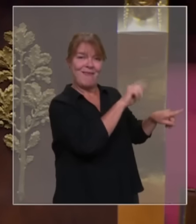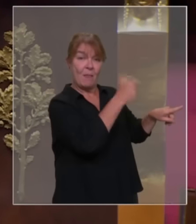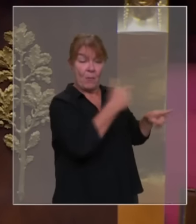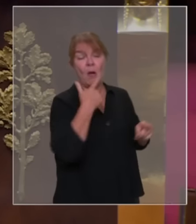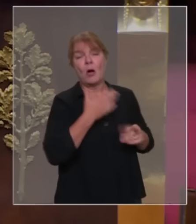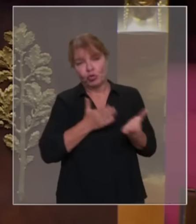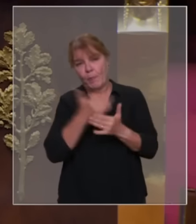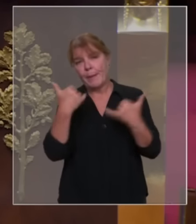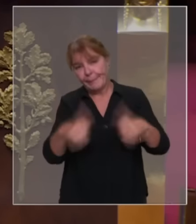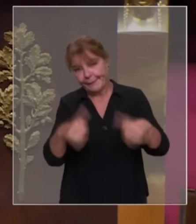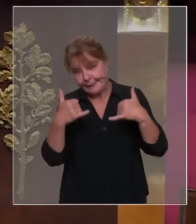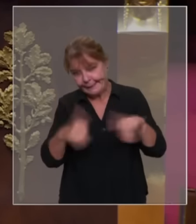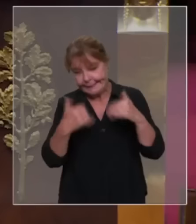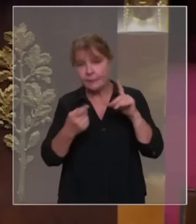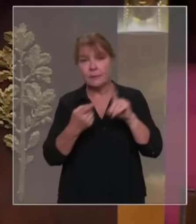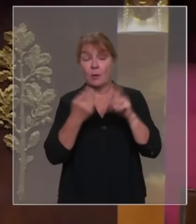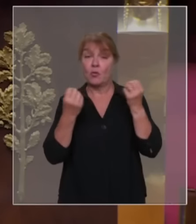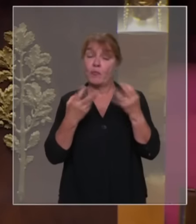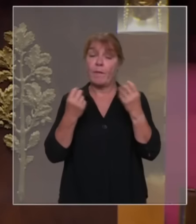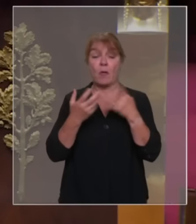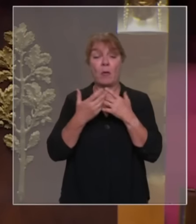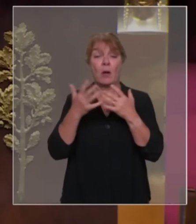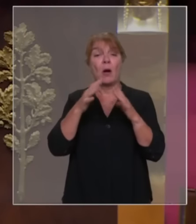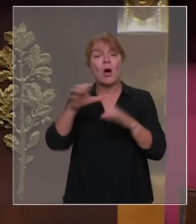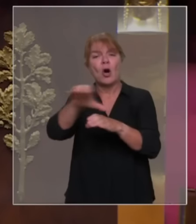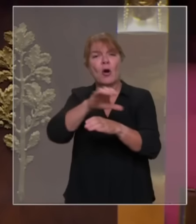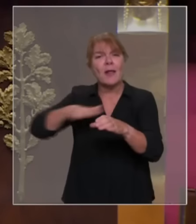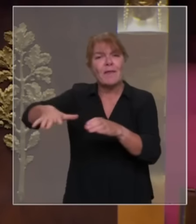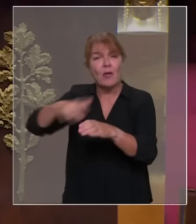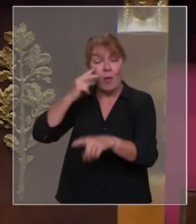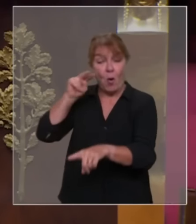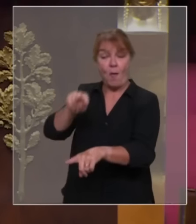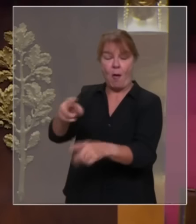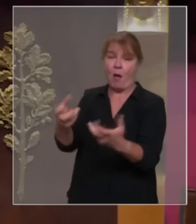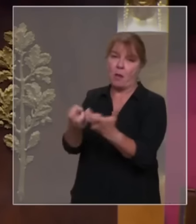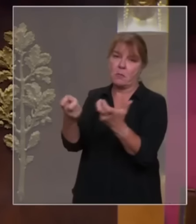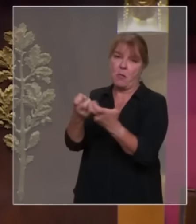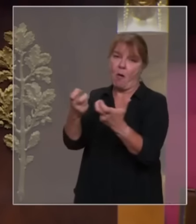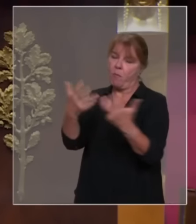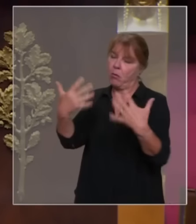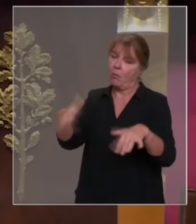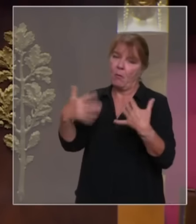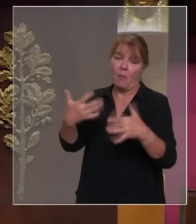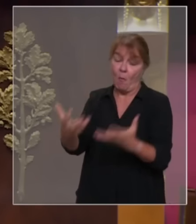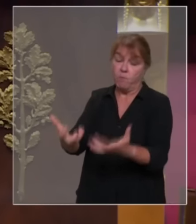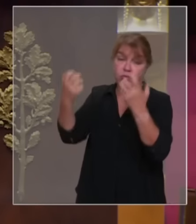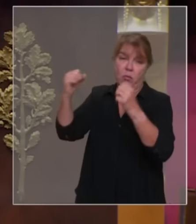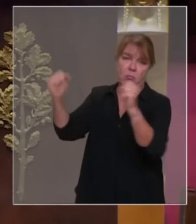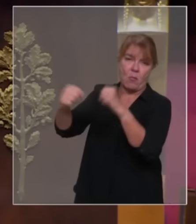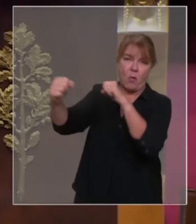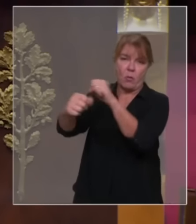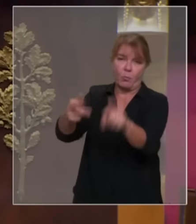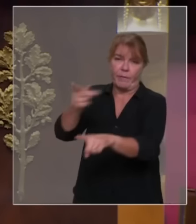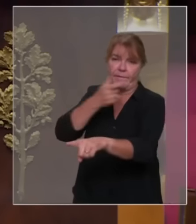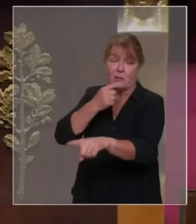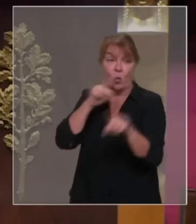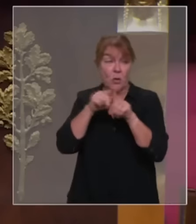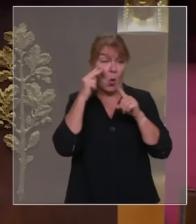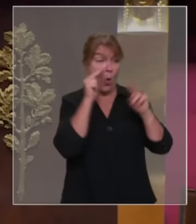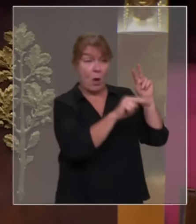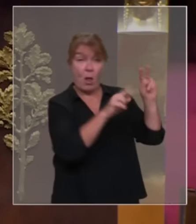chemin. Regardons l'exemple souvent donné dans les collectivités locales où on sait bâtir des compromis dynamiques. Regardons aussi autour de